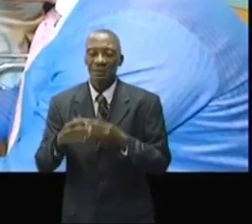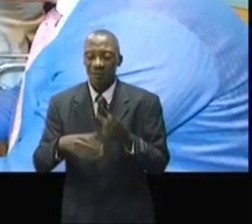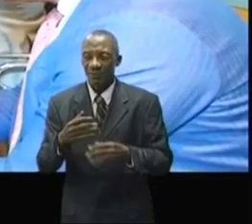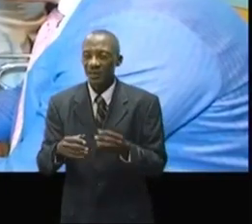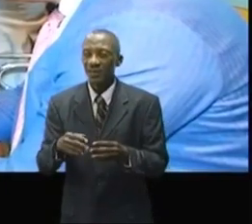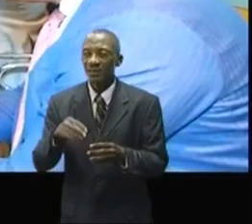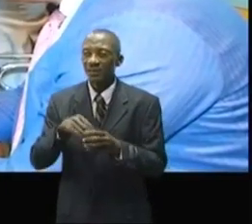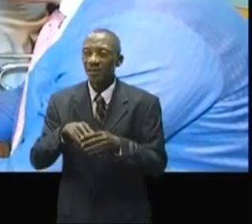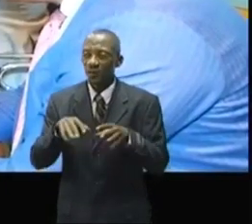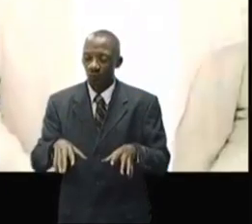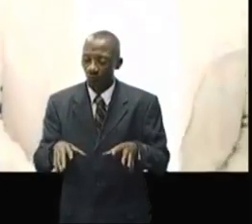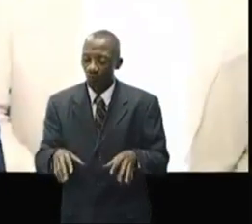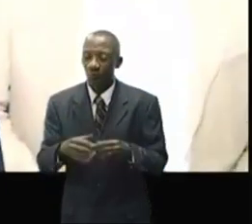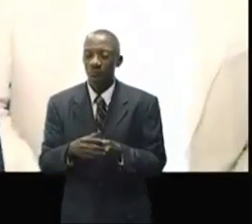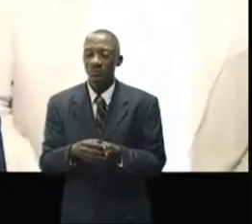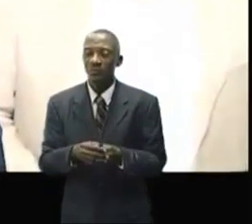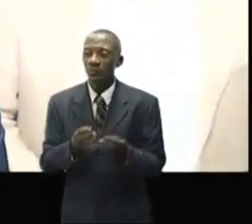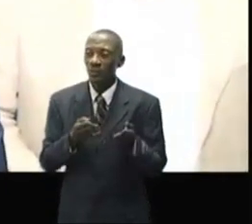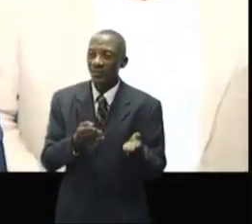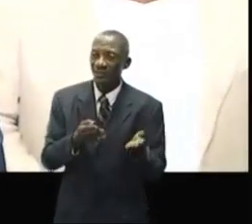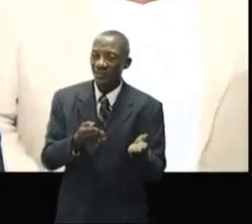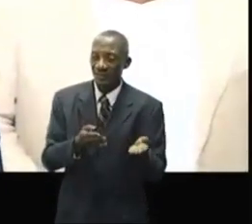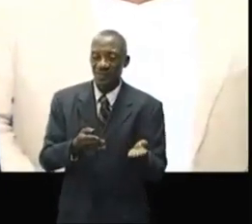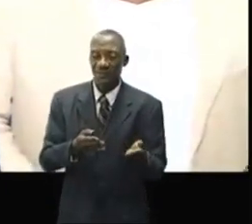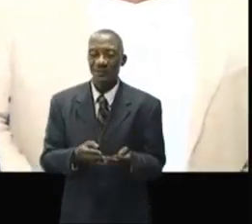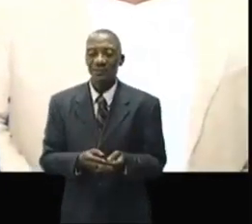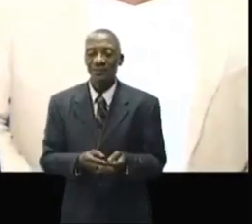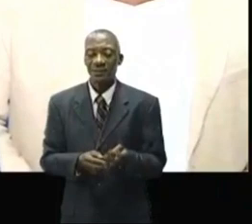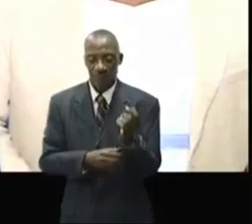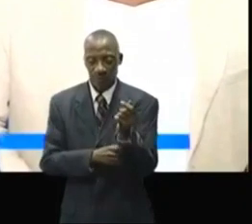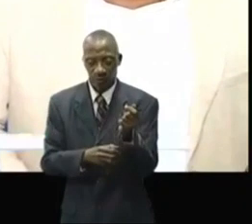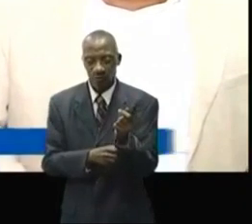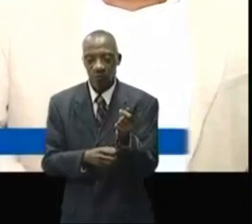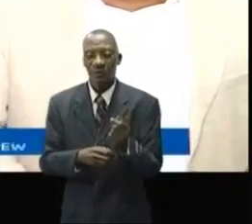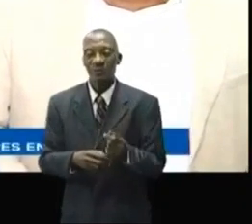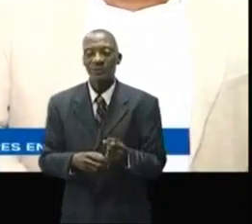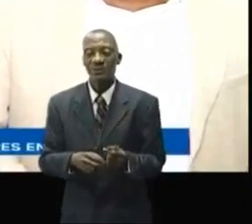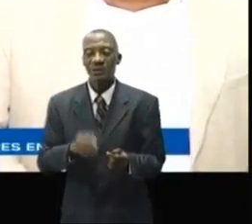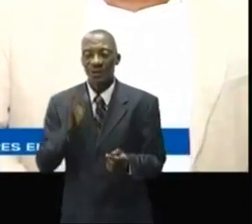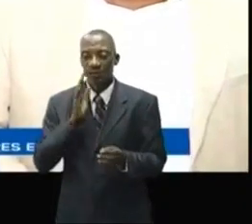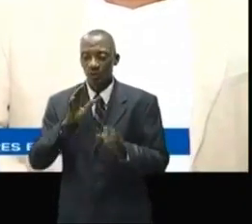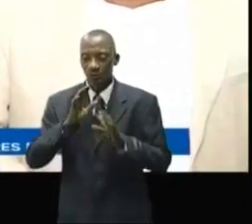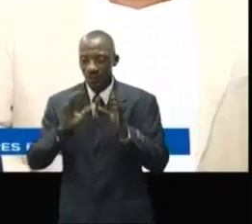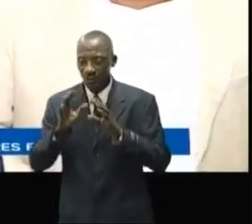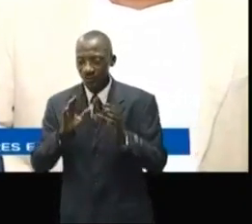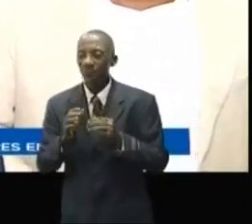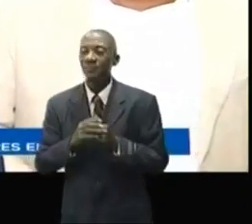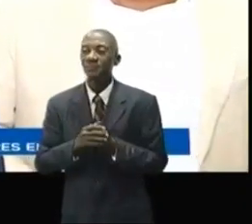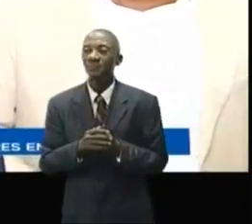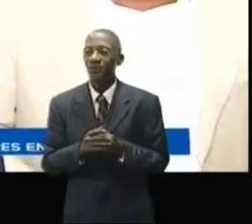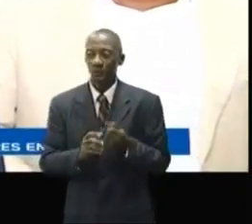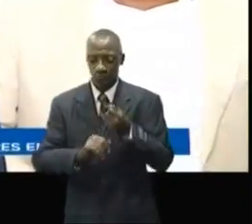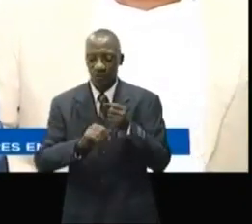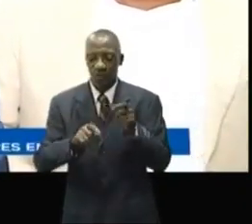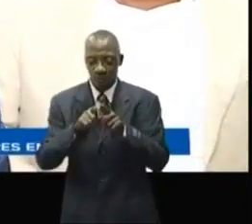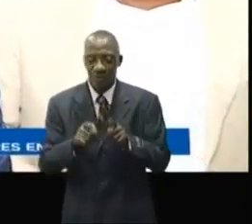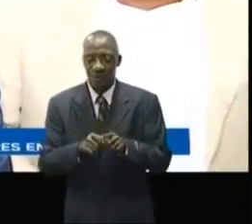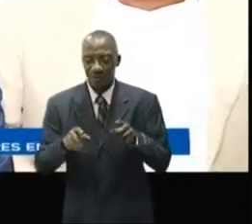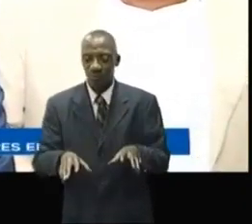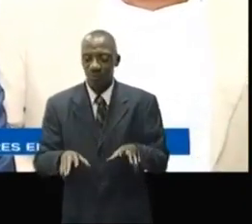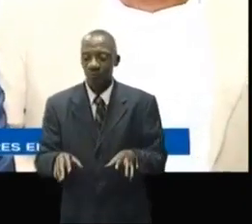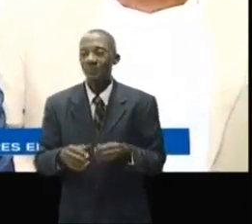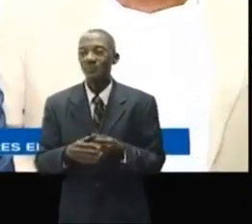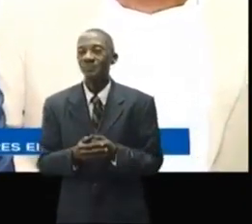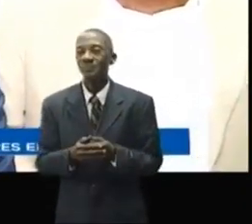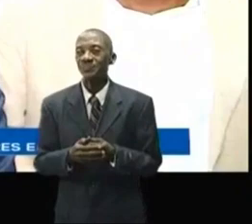des télécommunications. Nous venons de rencontrer son Excellence Monsieur le Ministre. C'était pour venir lui présenter les